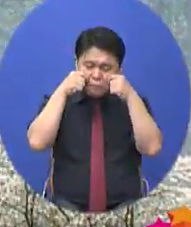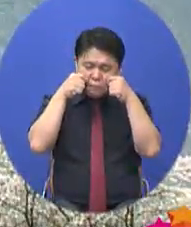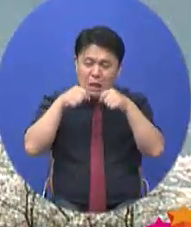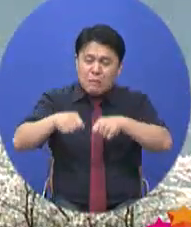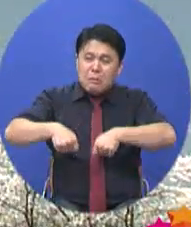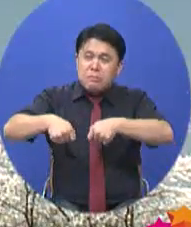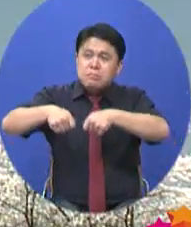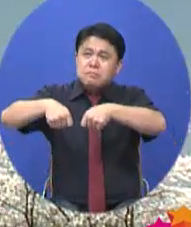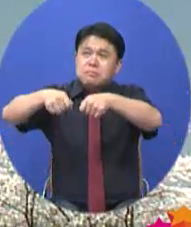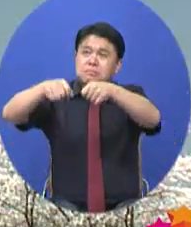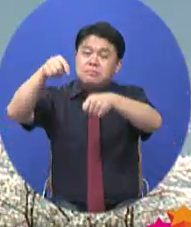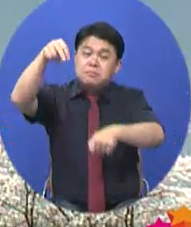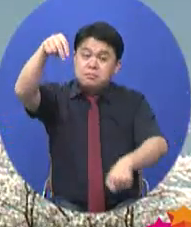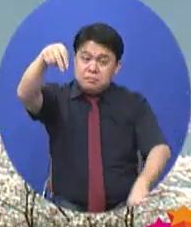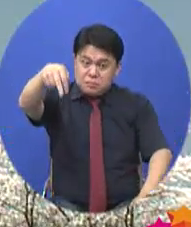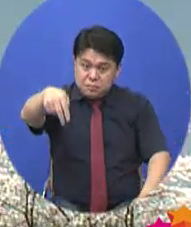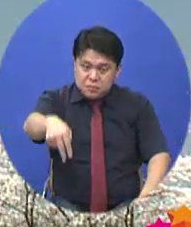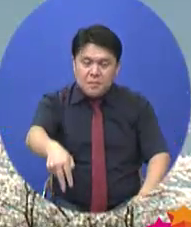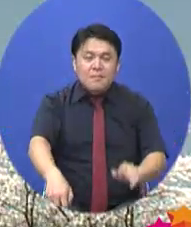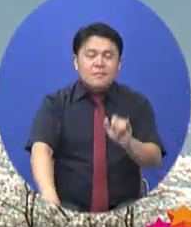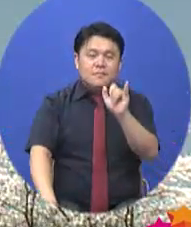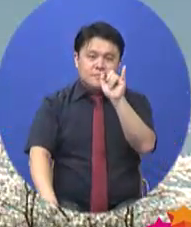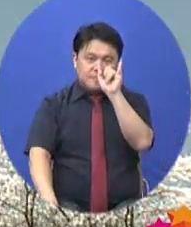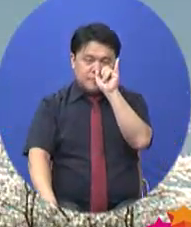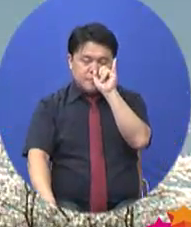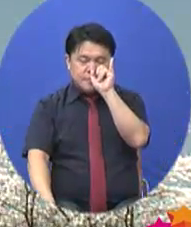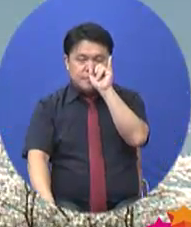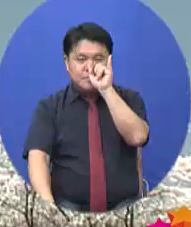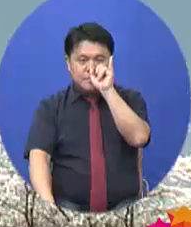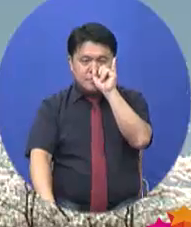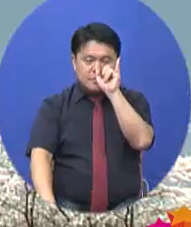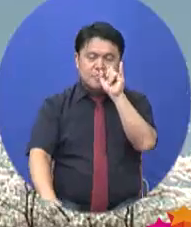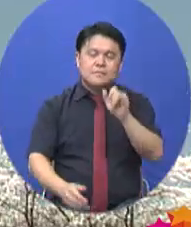나기마저 울고 넘네